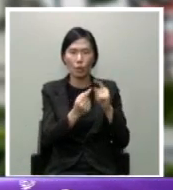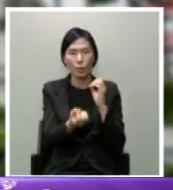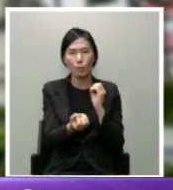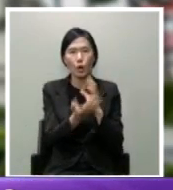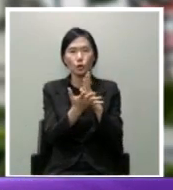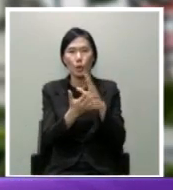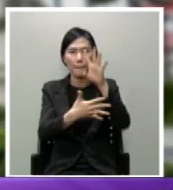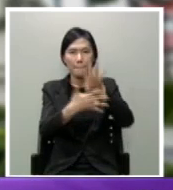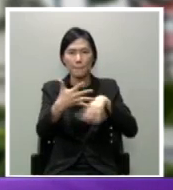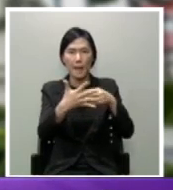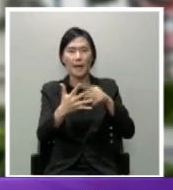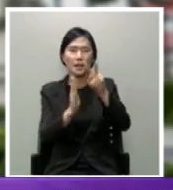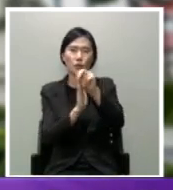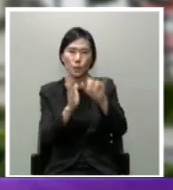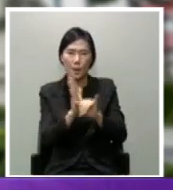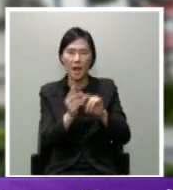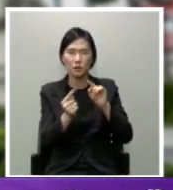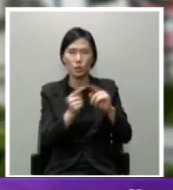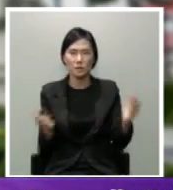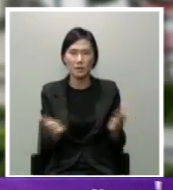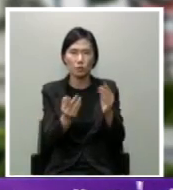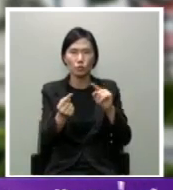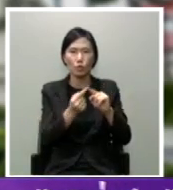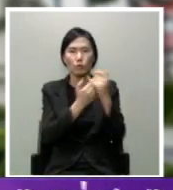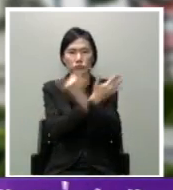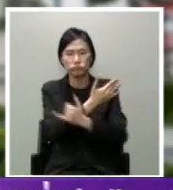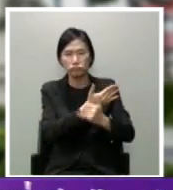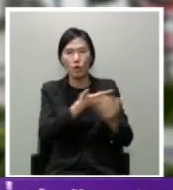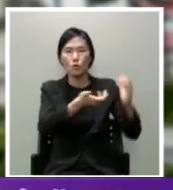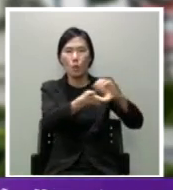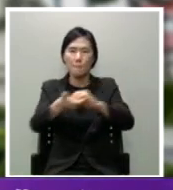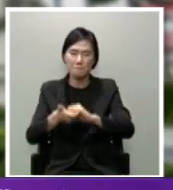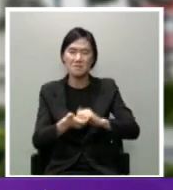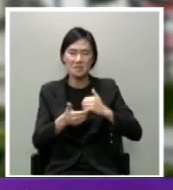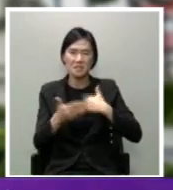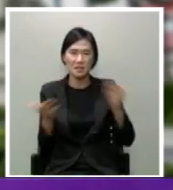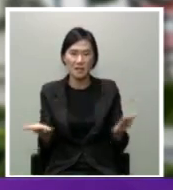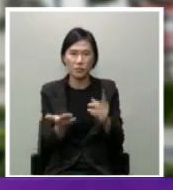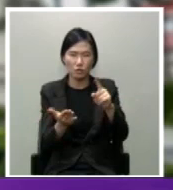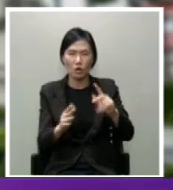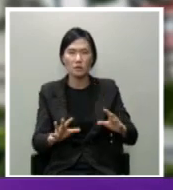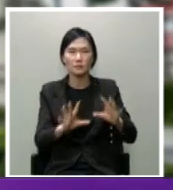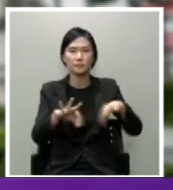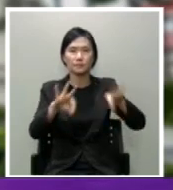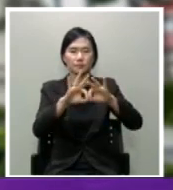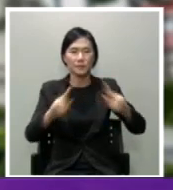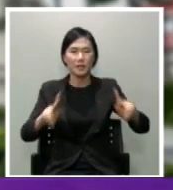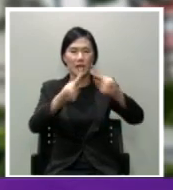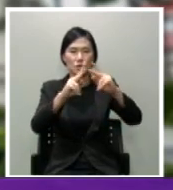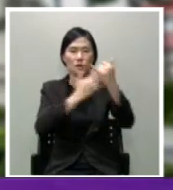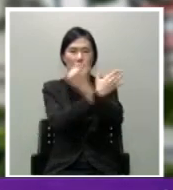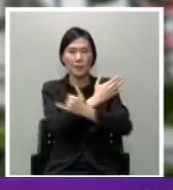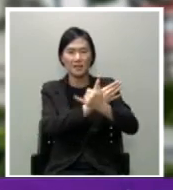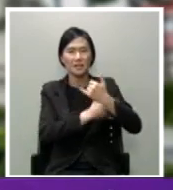ส่งเสริมความสัมพันธไมตรีกับนานาประเทศนี่แปลว่ากระทรวงการต่างประเทศมีหนังสือร้อง